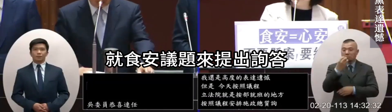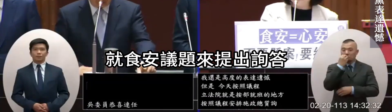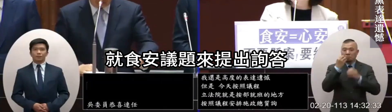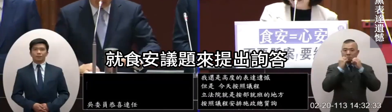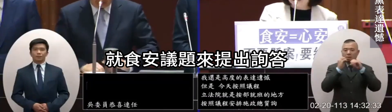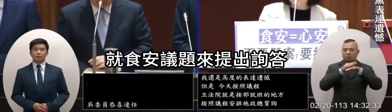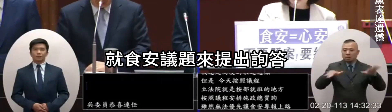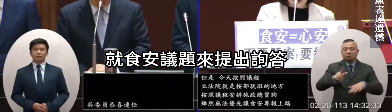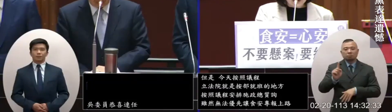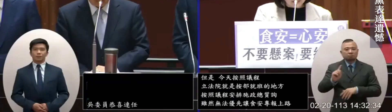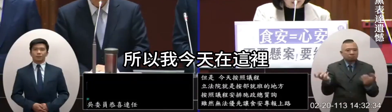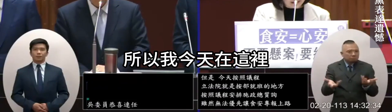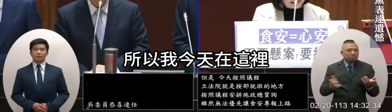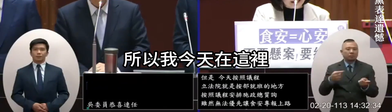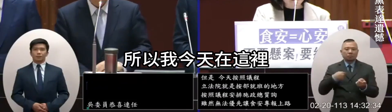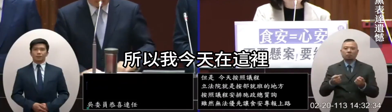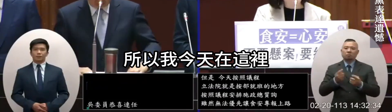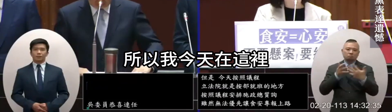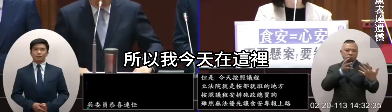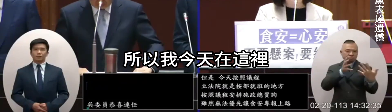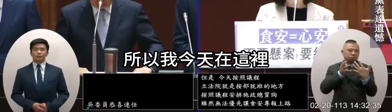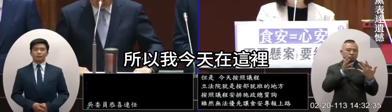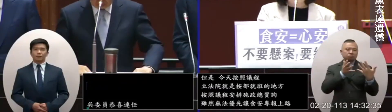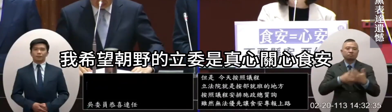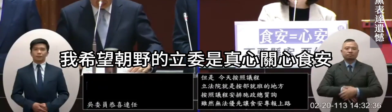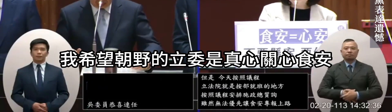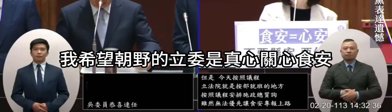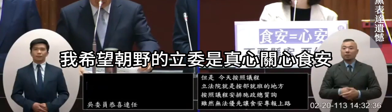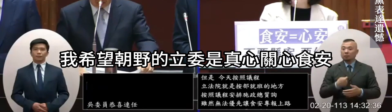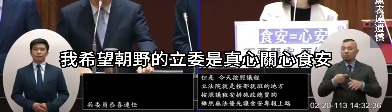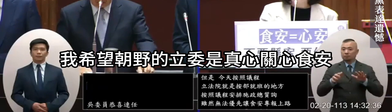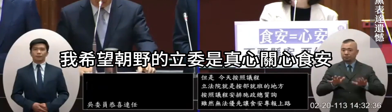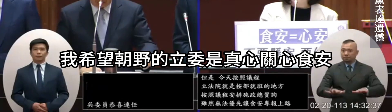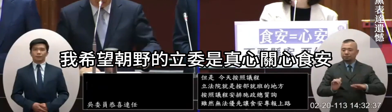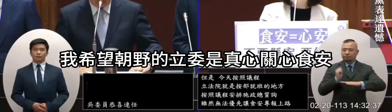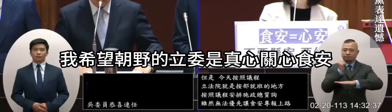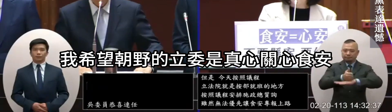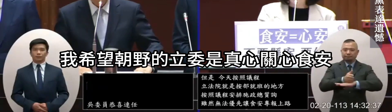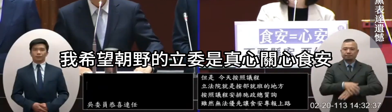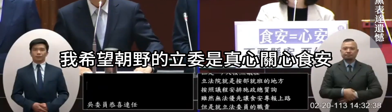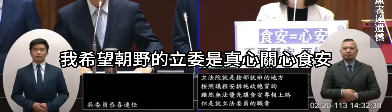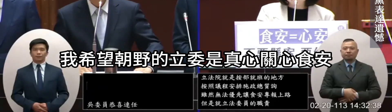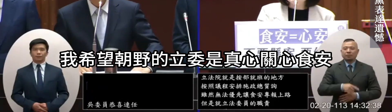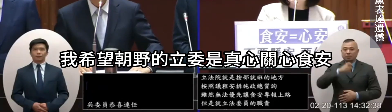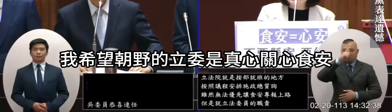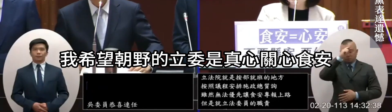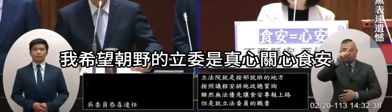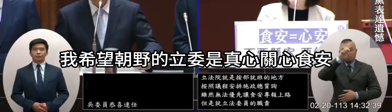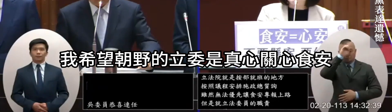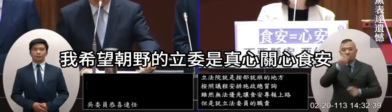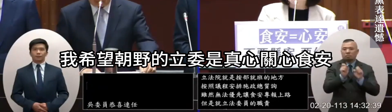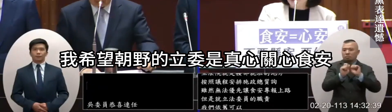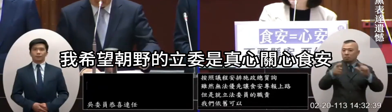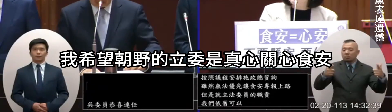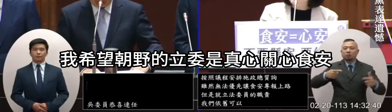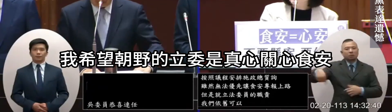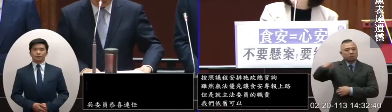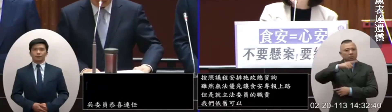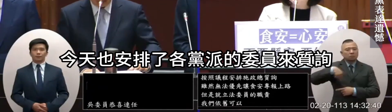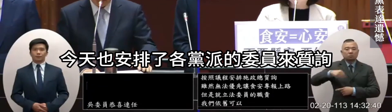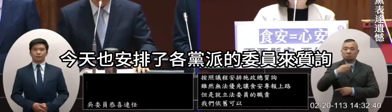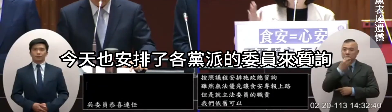出询答。所以我今天在这里，我希望朝野的立委是真心关心食